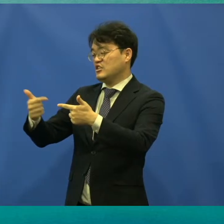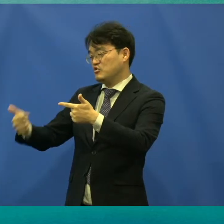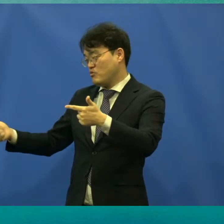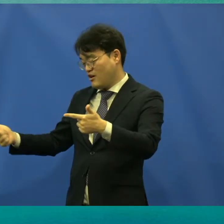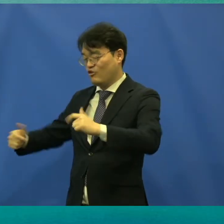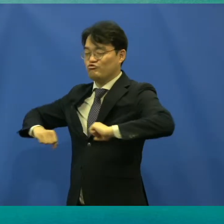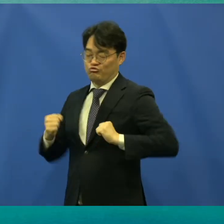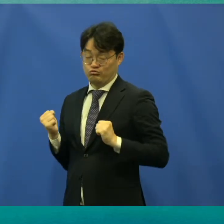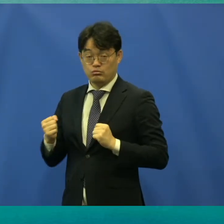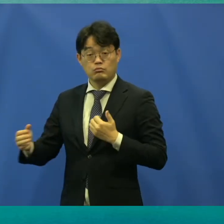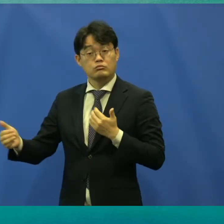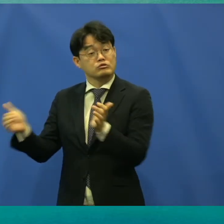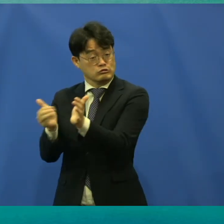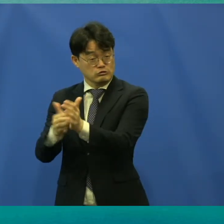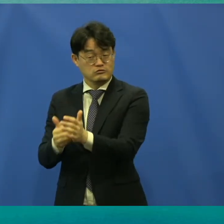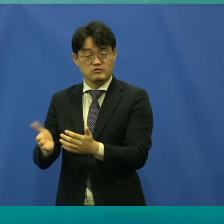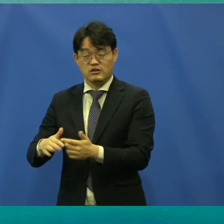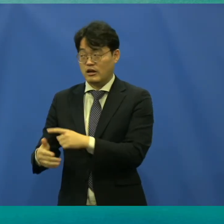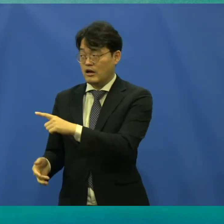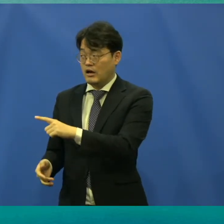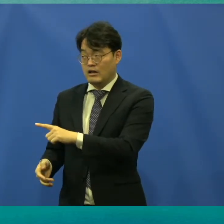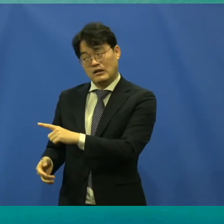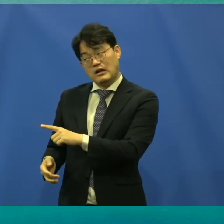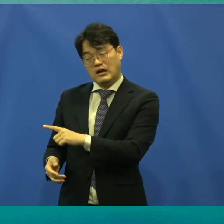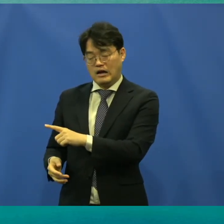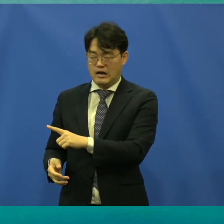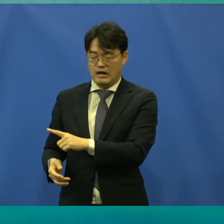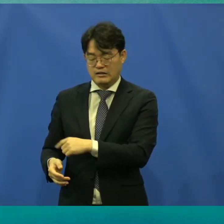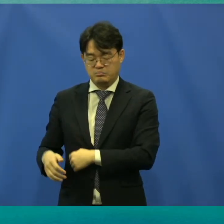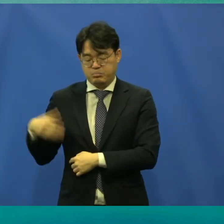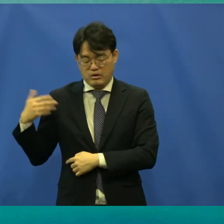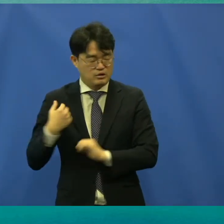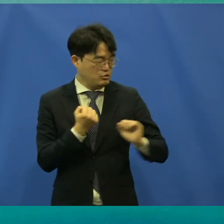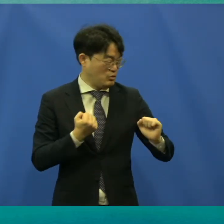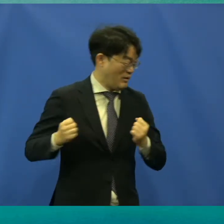무대 세팅도 얼마나 복잡합니까? 바람도 일으켜야 되지, 풍랑도